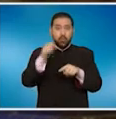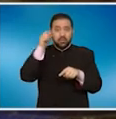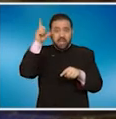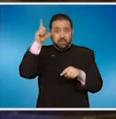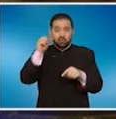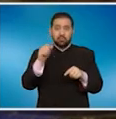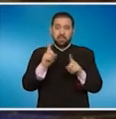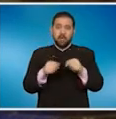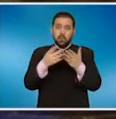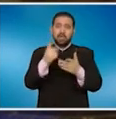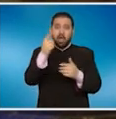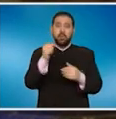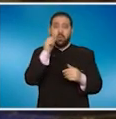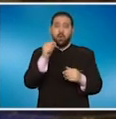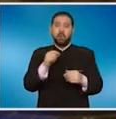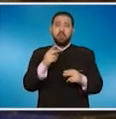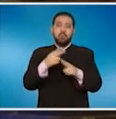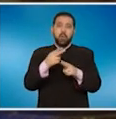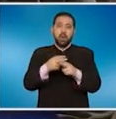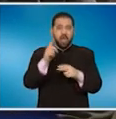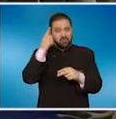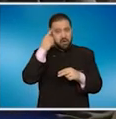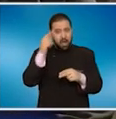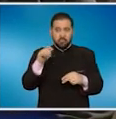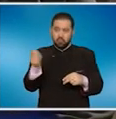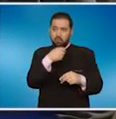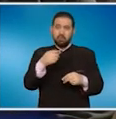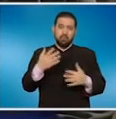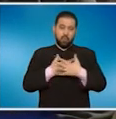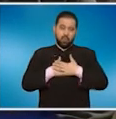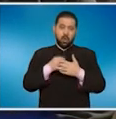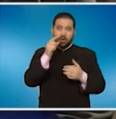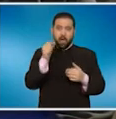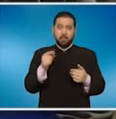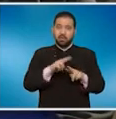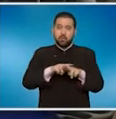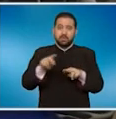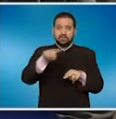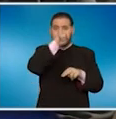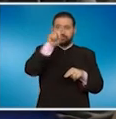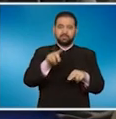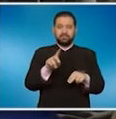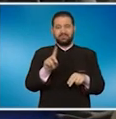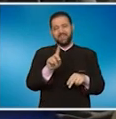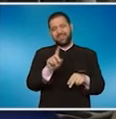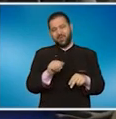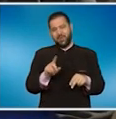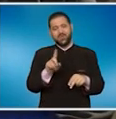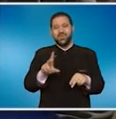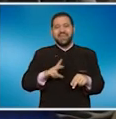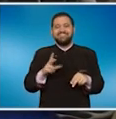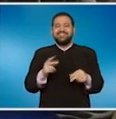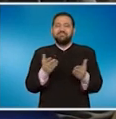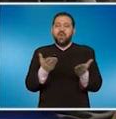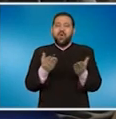neînțelept, cine știe ce face cu sabia respectivă? Nu orice fel de sabie, ci este sabia Duhului. Și părinții înțeleg